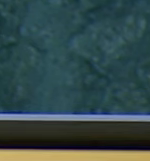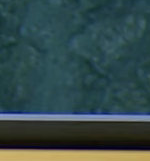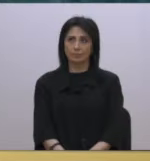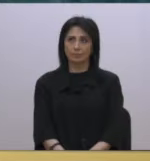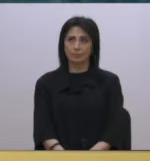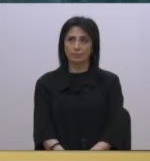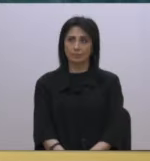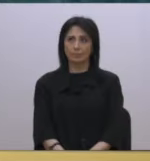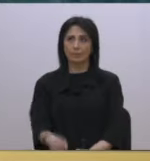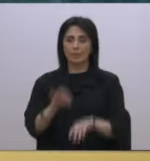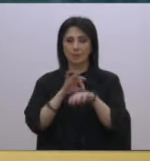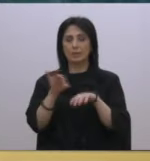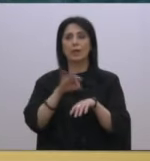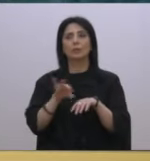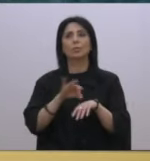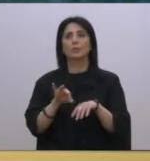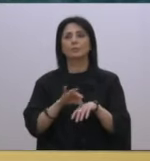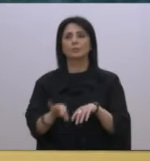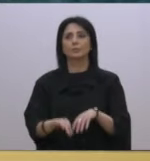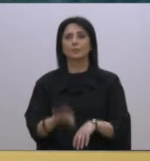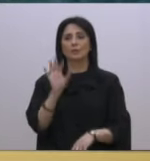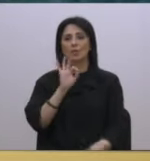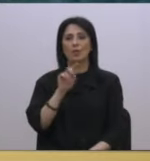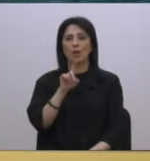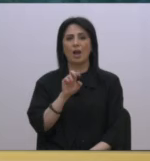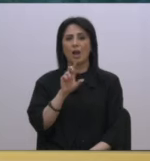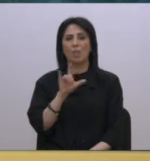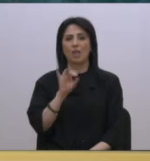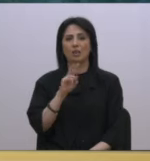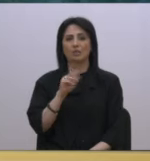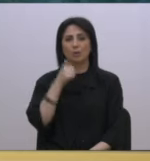цала доба, цала доба, цала доба,